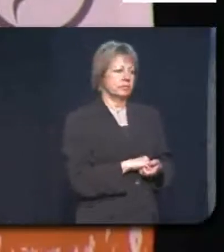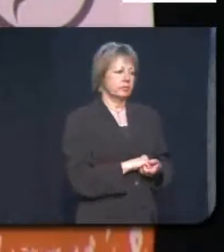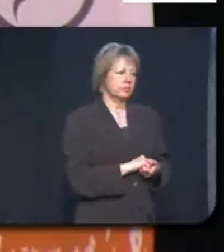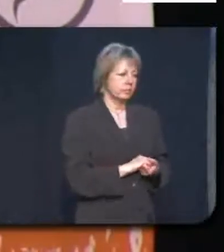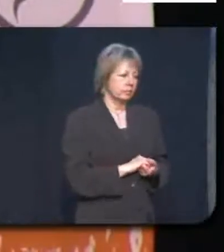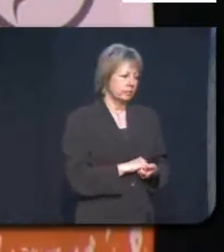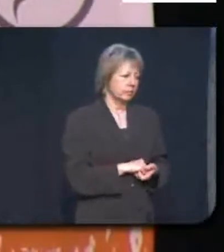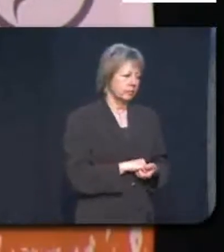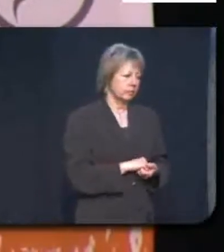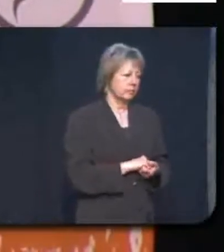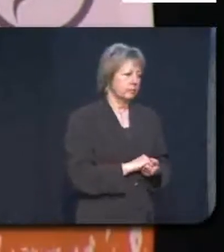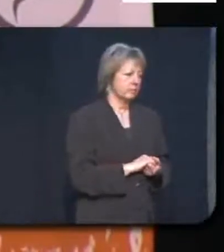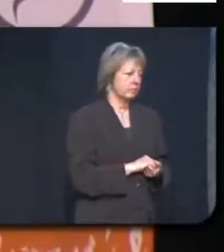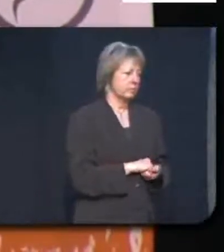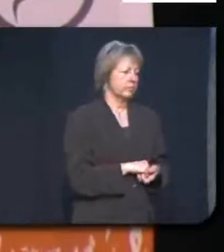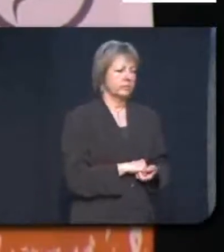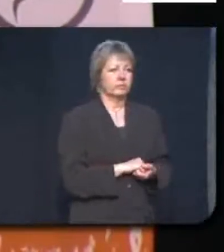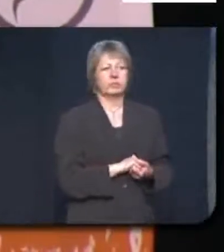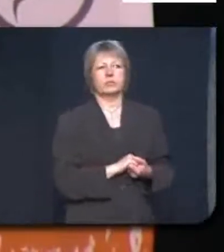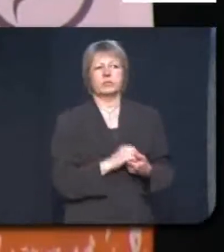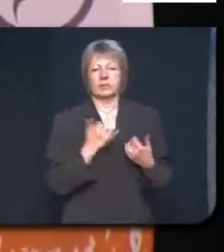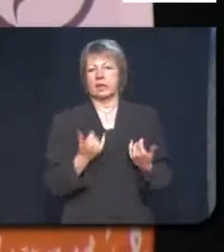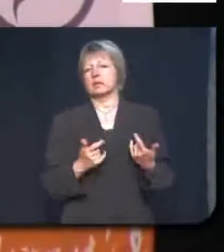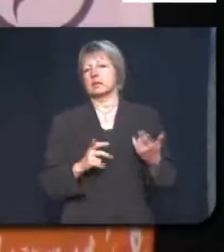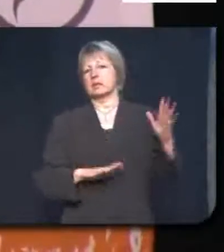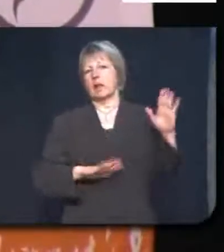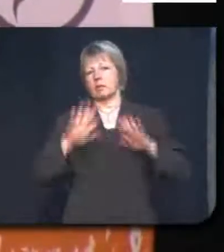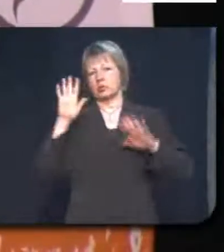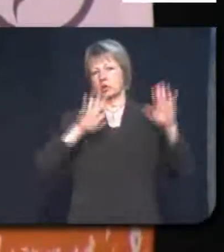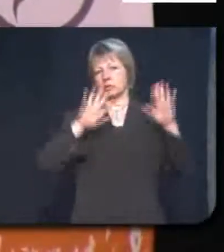und dann eröffne ich jetzt die Abstimmung